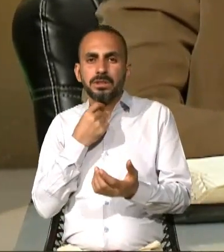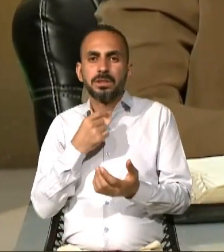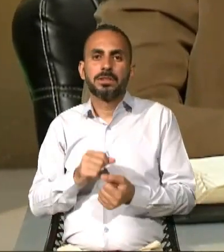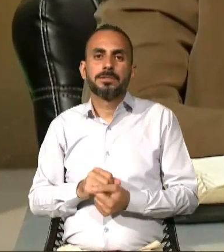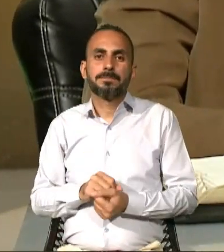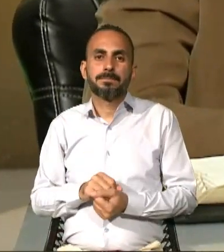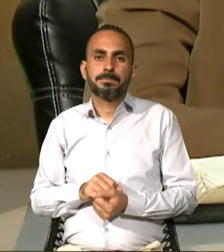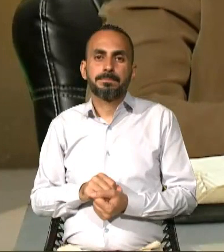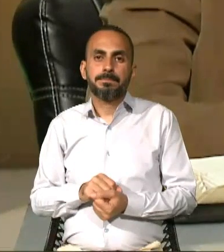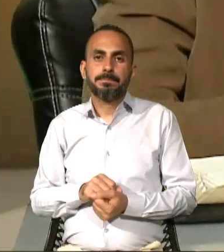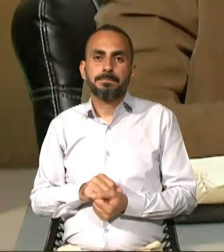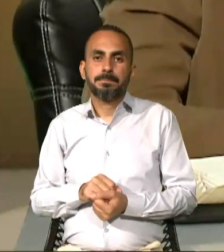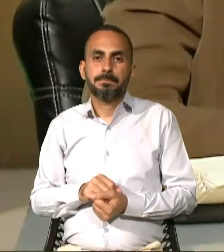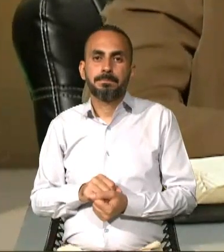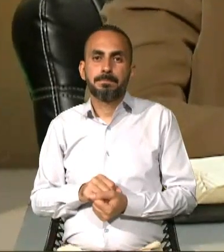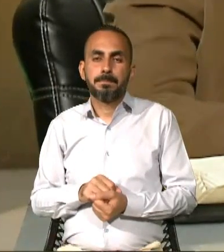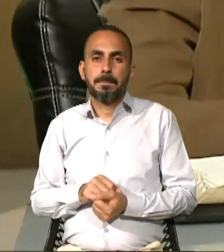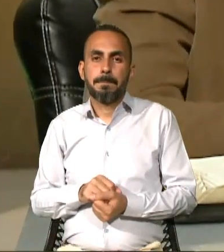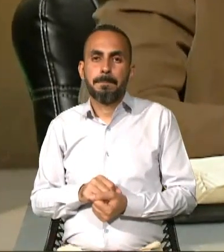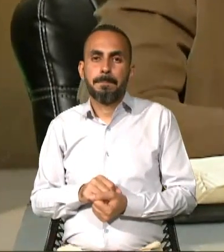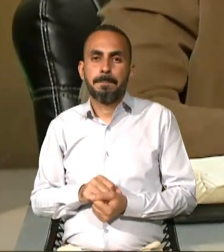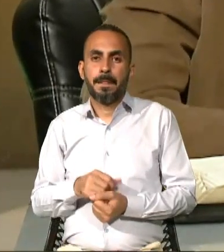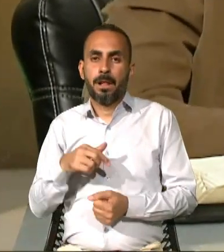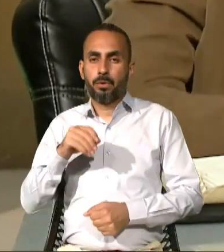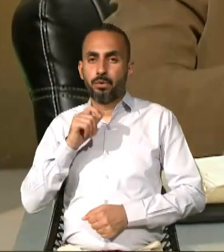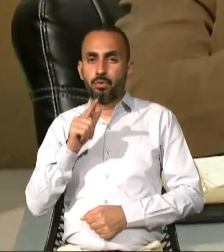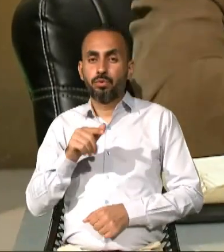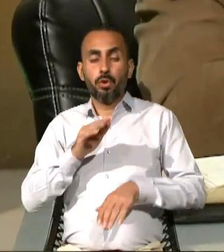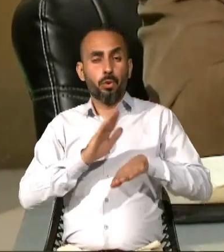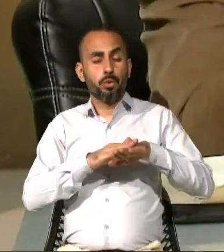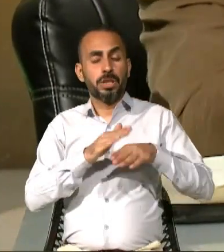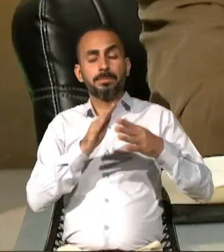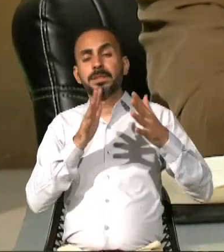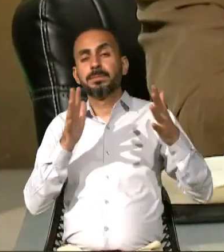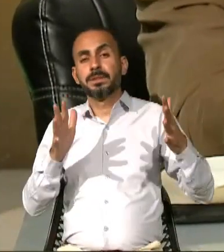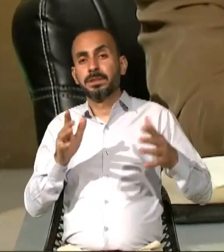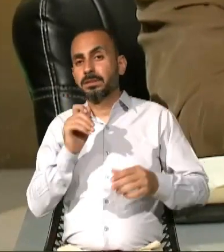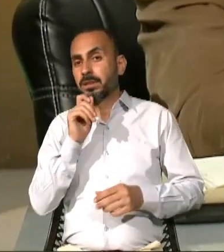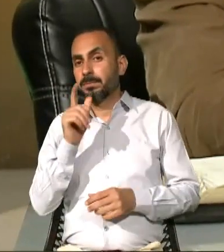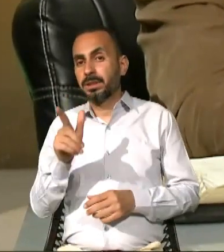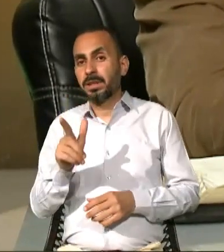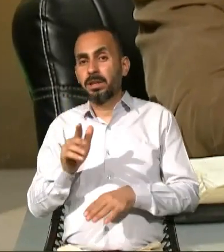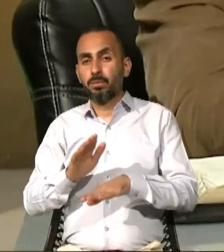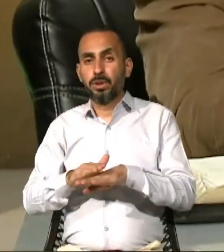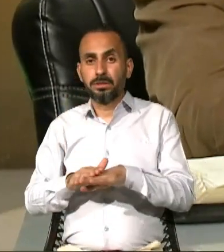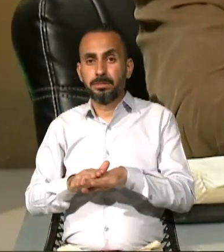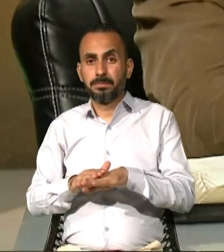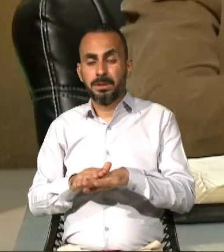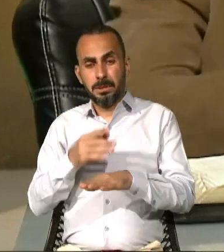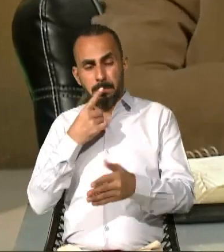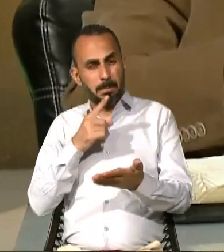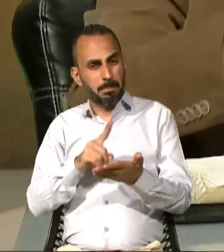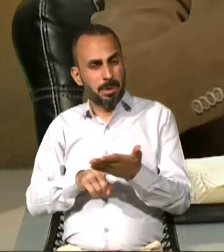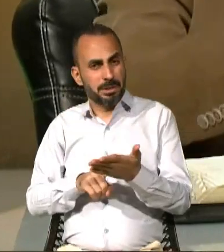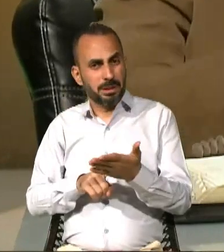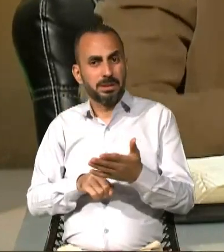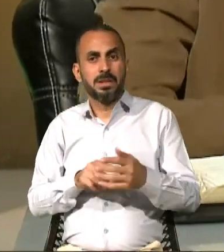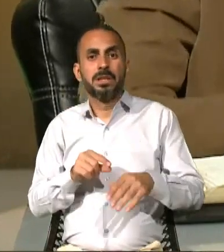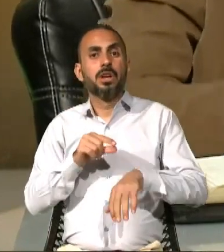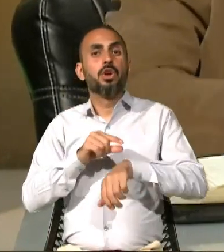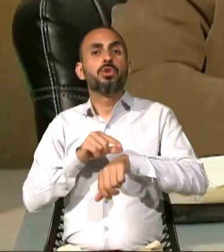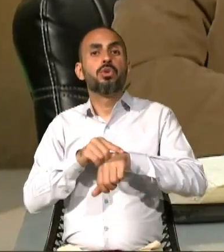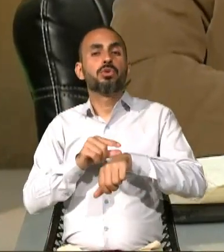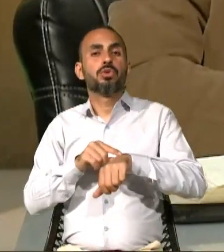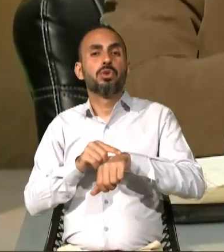دلوقتي مثلا حد زي بيل جيتس. بلاش، عايز أقول لك دكتورنا المحترم الجميل مجدي يعقوب بالوصايا اللي